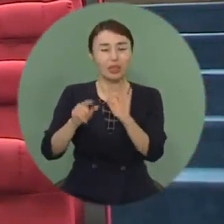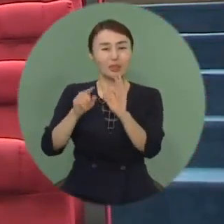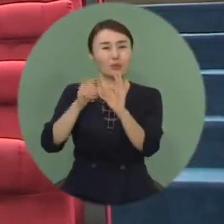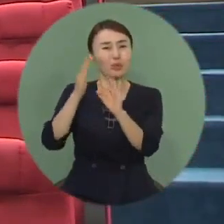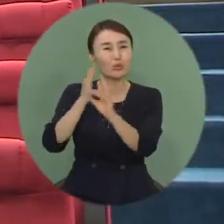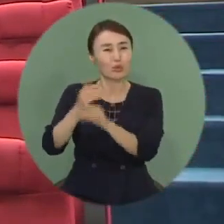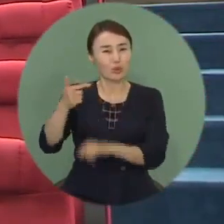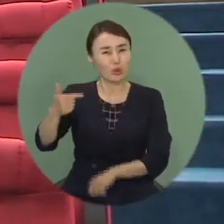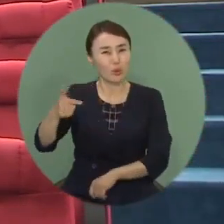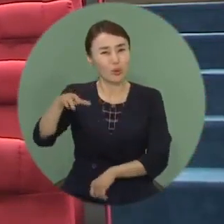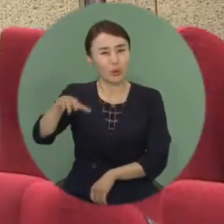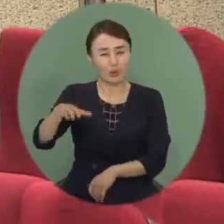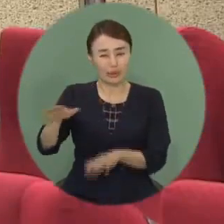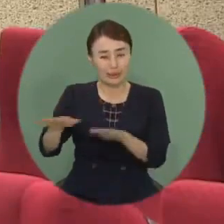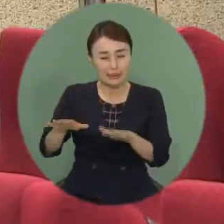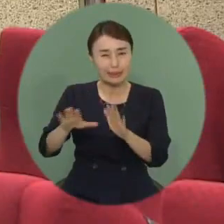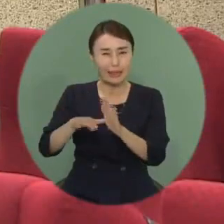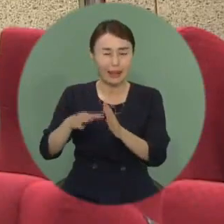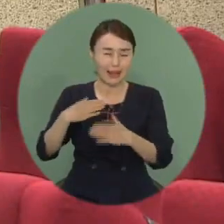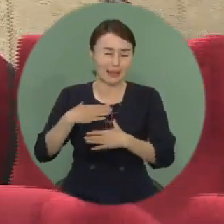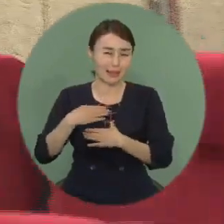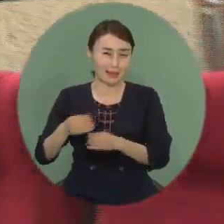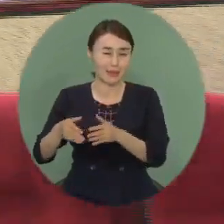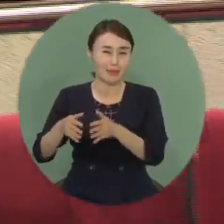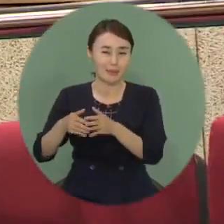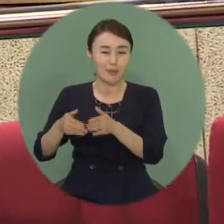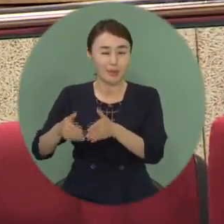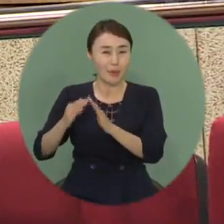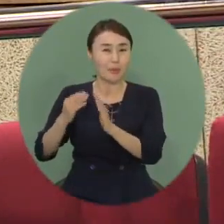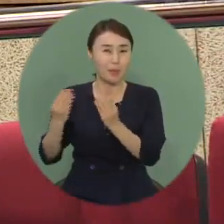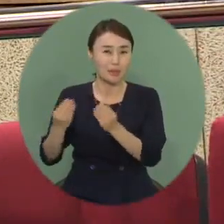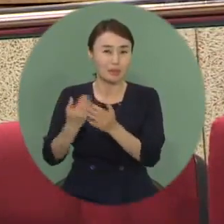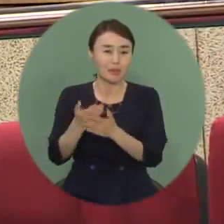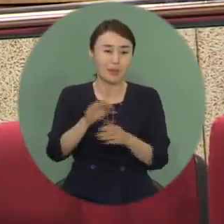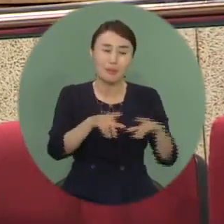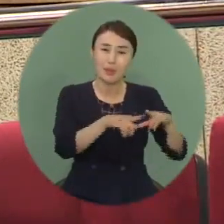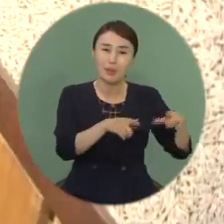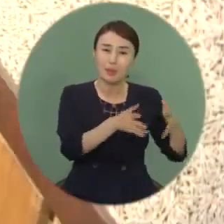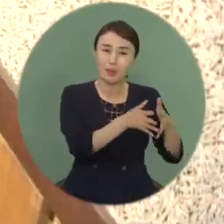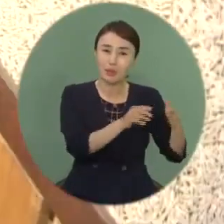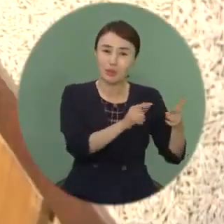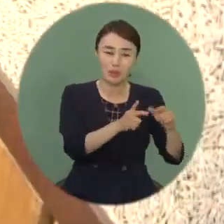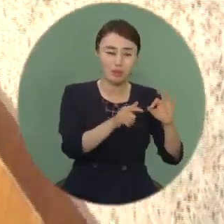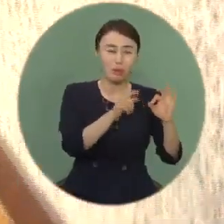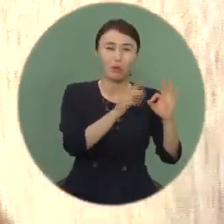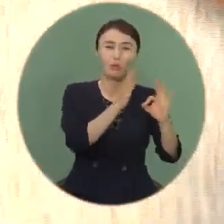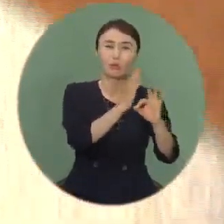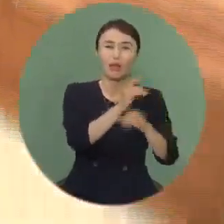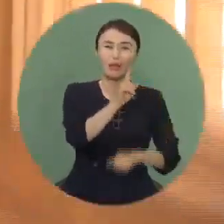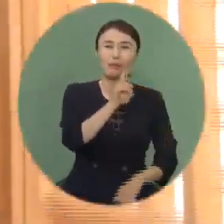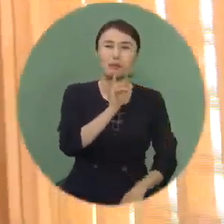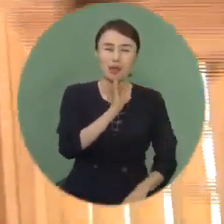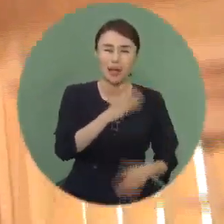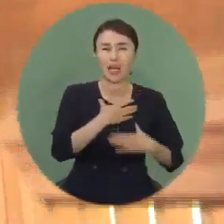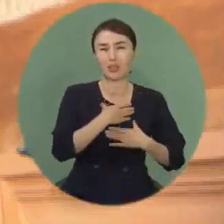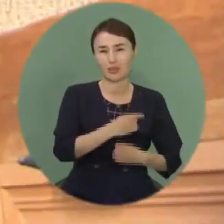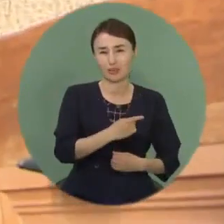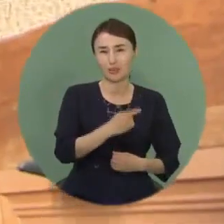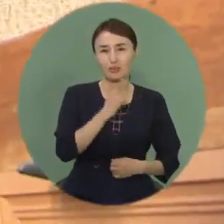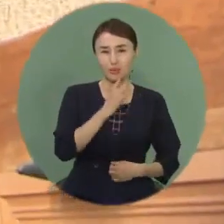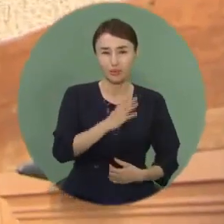여섯 곳이 지진에 안전하게 버틸 수 있도록 설계됐지만 민간 건축물은 곳 중 단 한 곳에